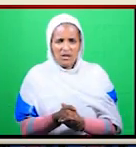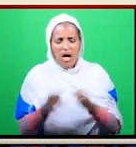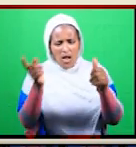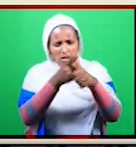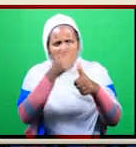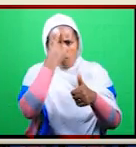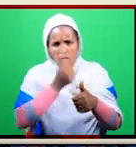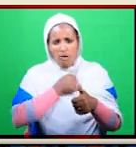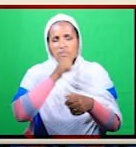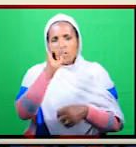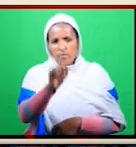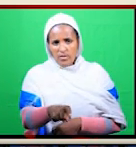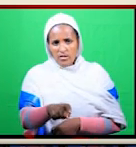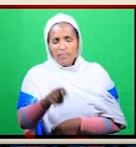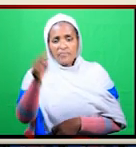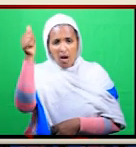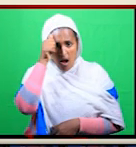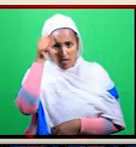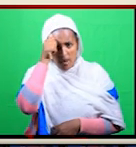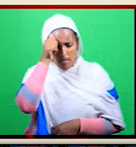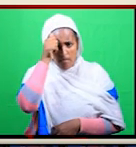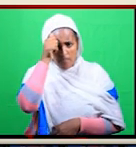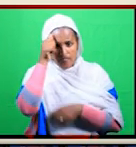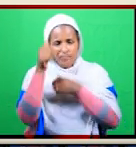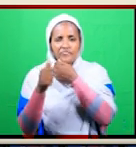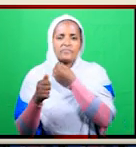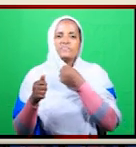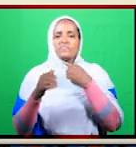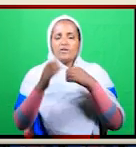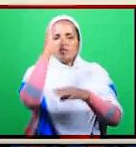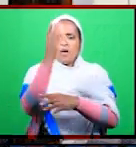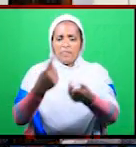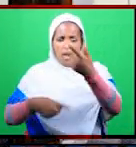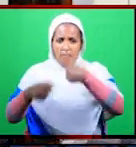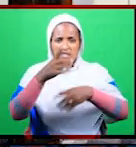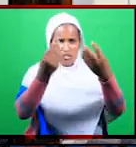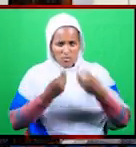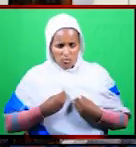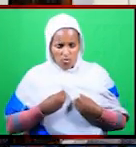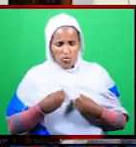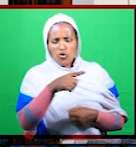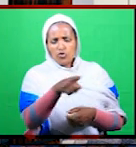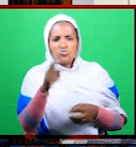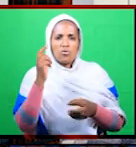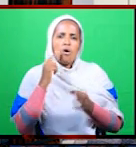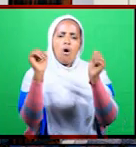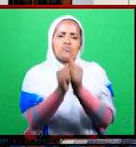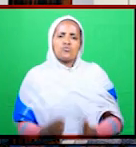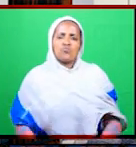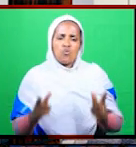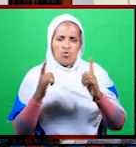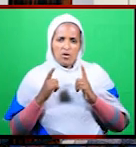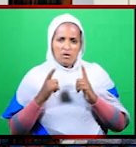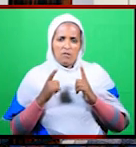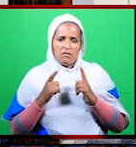የሚመርጠውን ማጣት እንትን ማለት ጉድለት መፈለግ፣ እንደነዚህ አይነት ነገር። ይሄ አሁን በእምነት ትዳር የሚመሰረተው በሀብት አይደለም፣